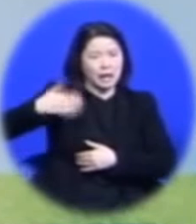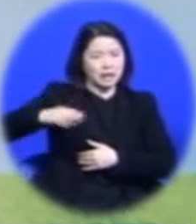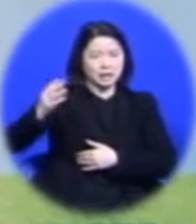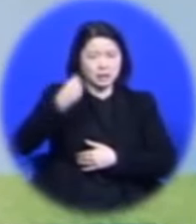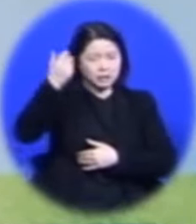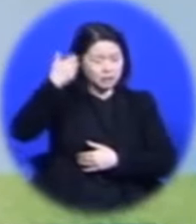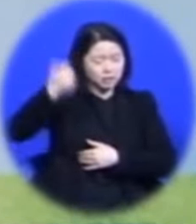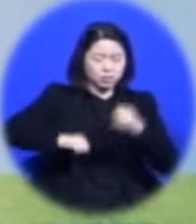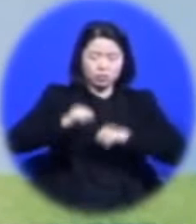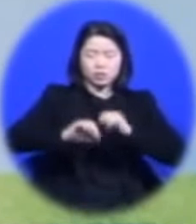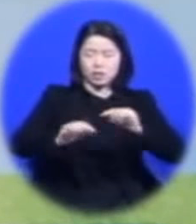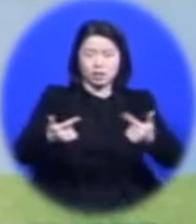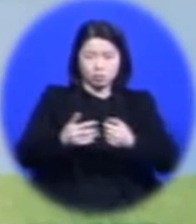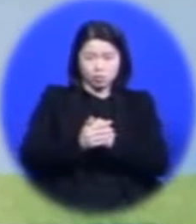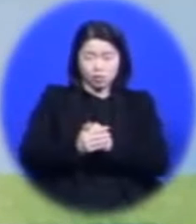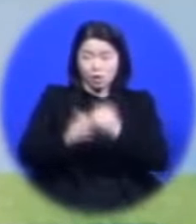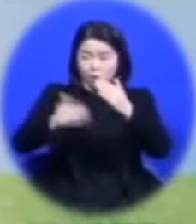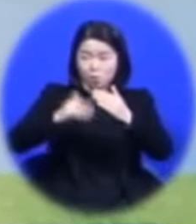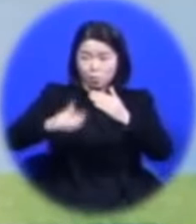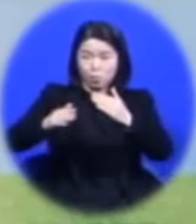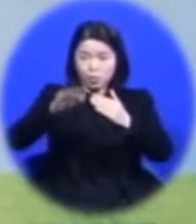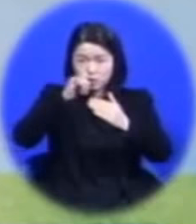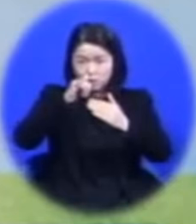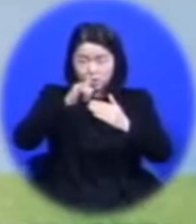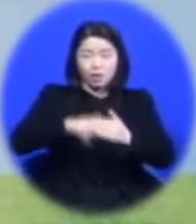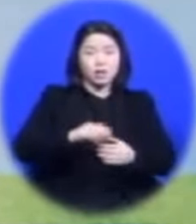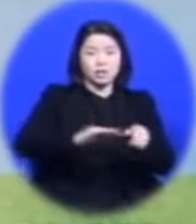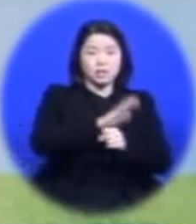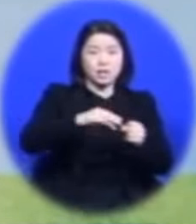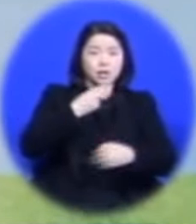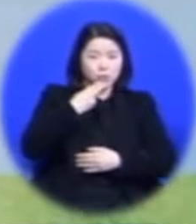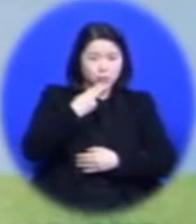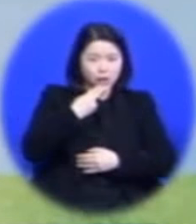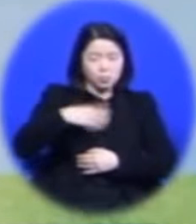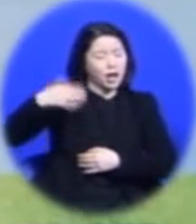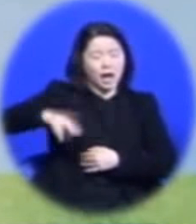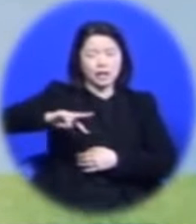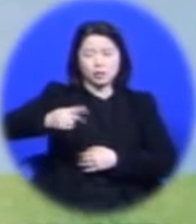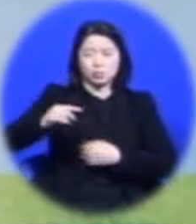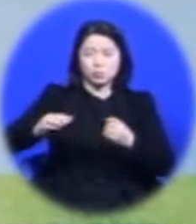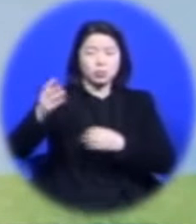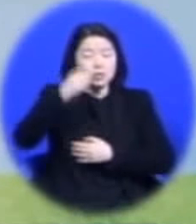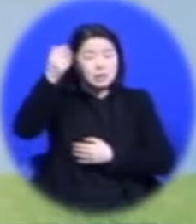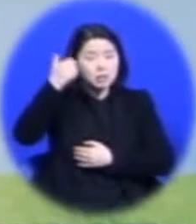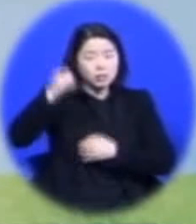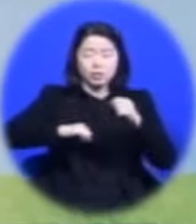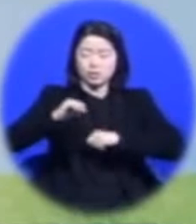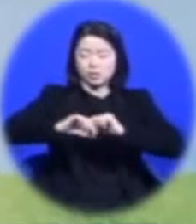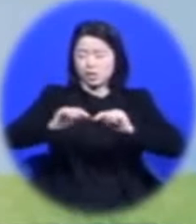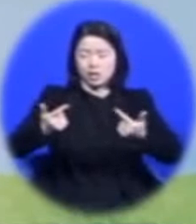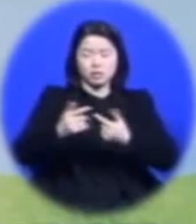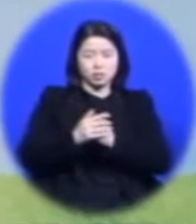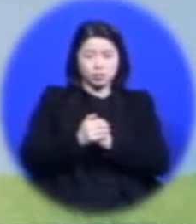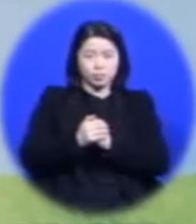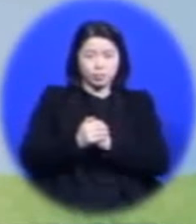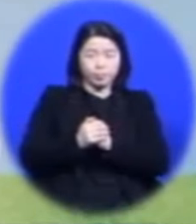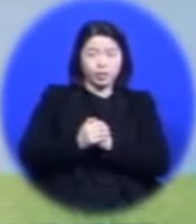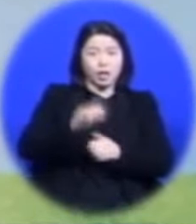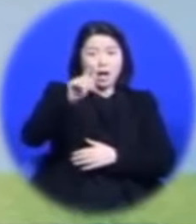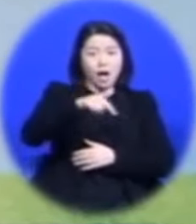아닙니다 공인은 있는데 사랑이 없다면 아직도 성령의 역사가 아닙니다 하루는